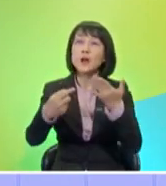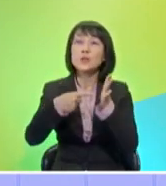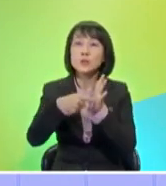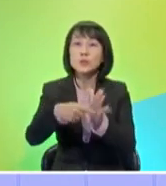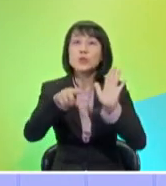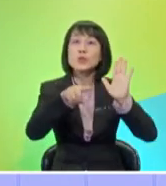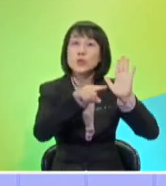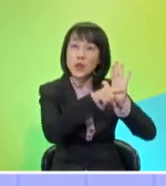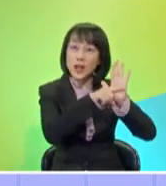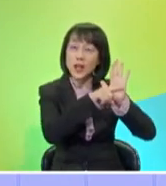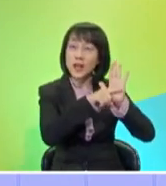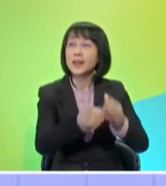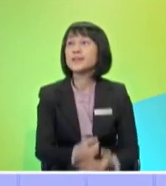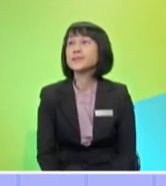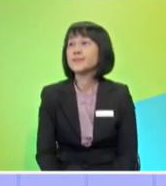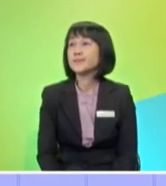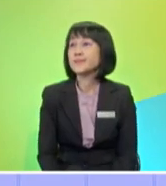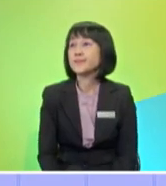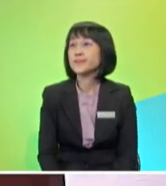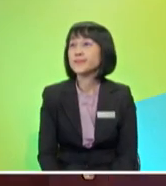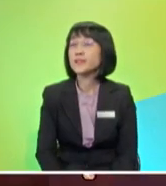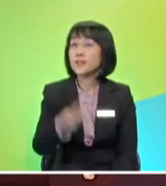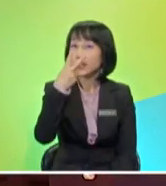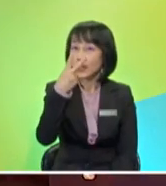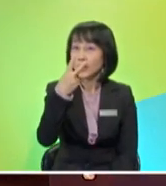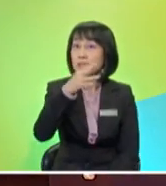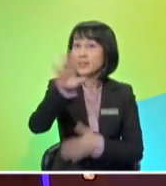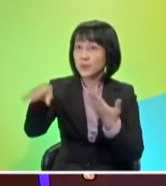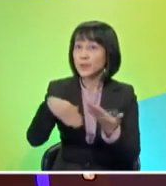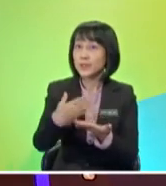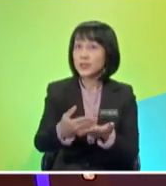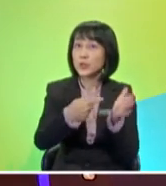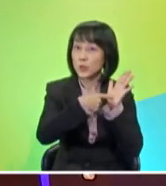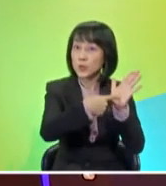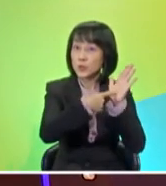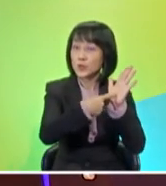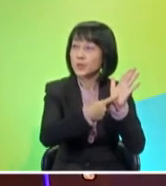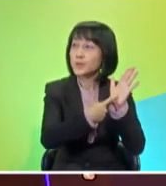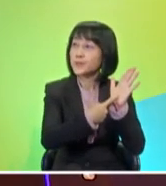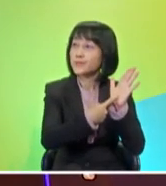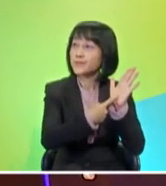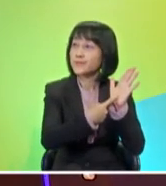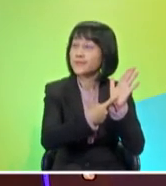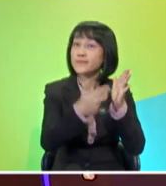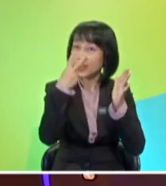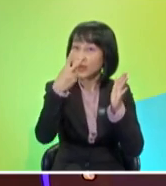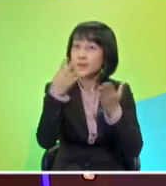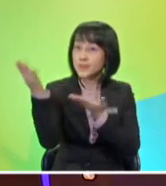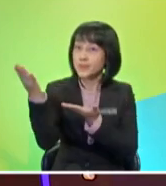operasi tolak? Okey. Tengok semua ya anak murid cikgu di rumah dan juga di studio. Okey.